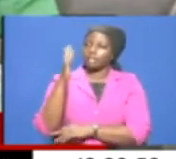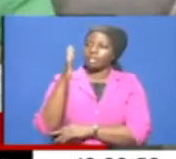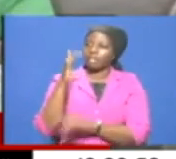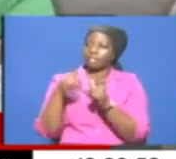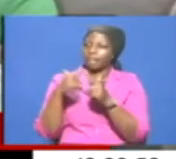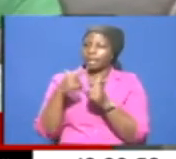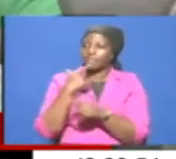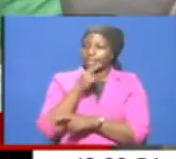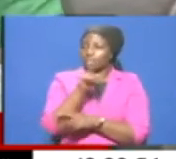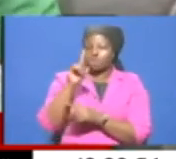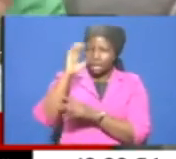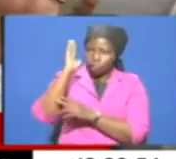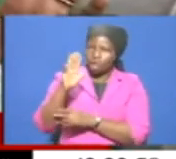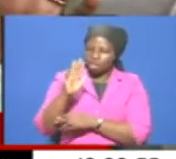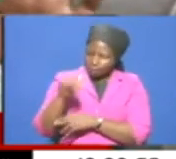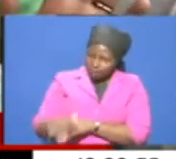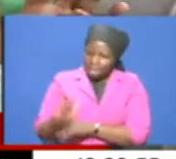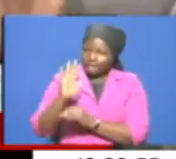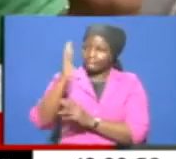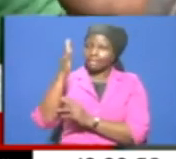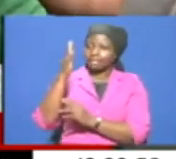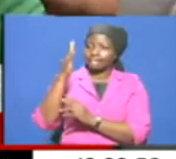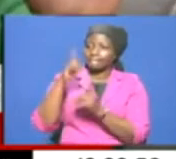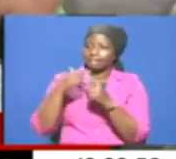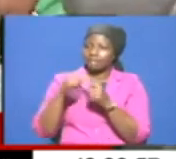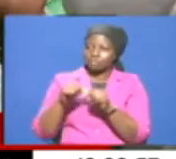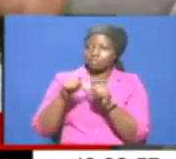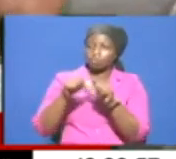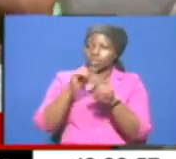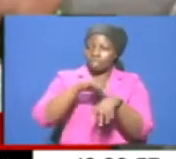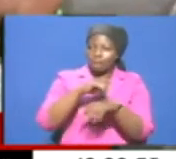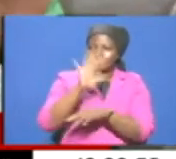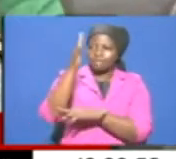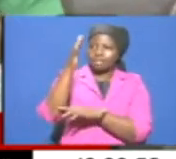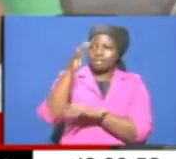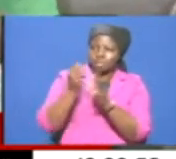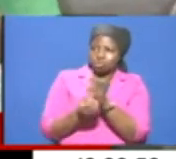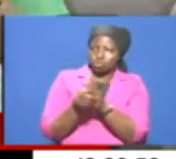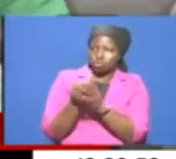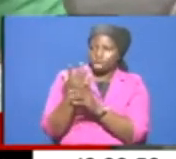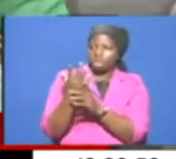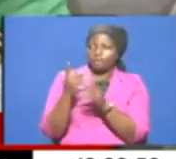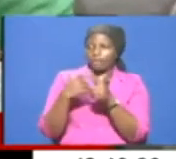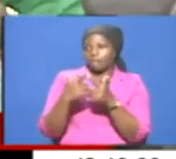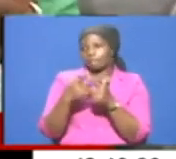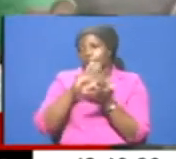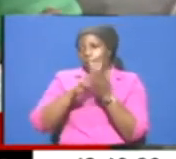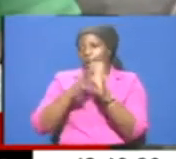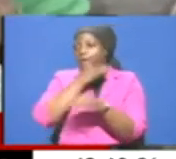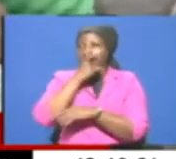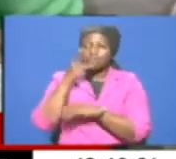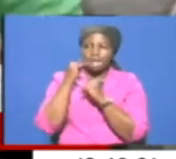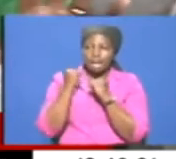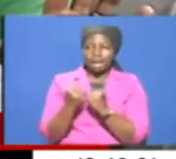na wasustain. Kwa vile mti ukishashika na mvua umeshika, kukauka ni shida. Lakini project zile ziko ni